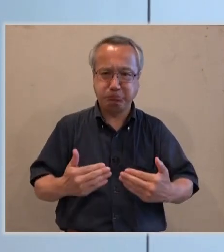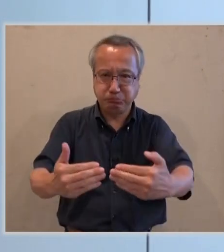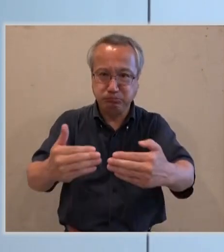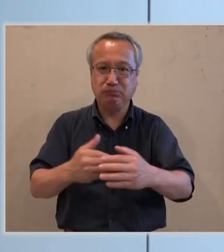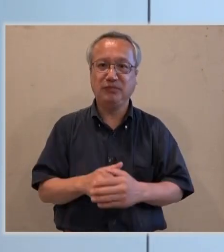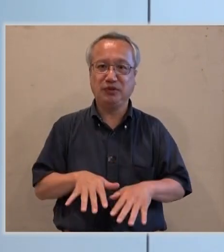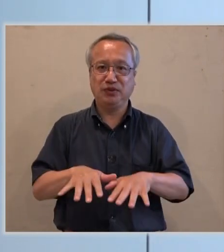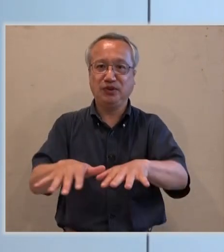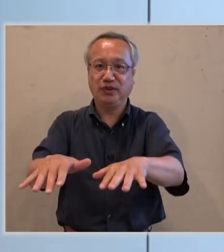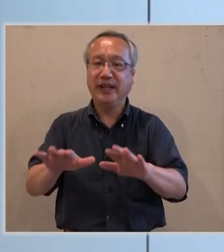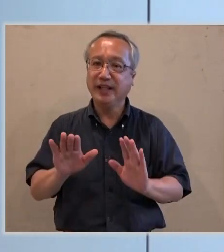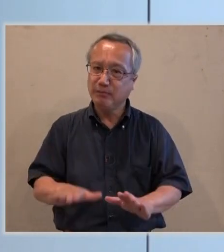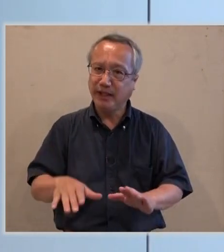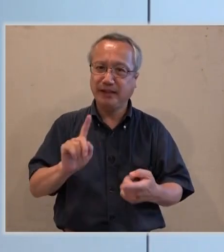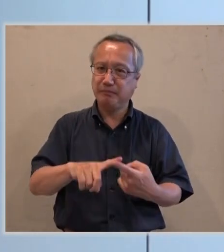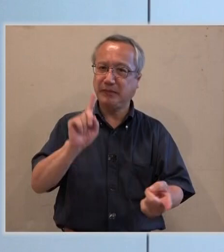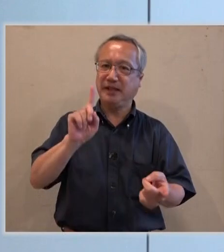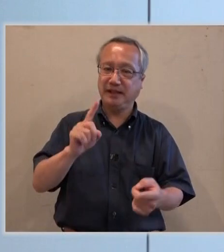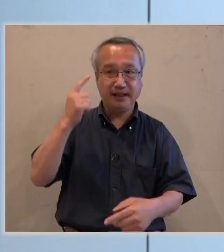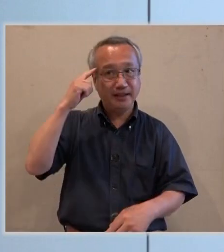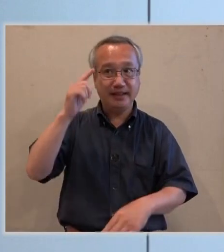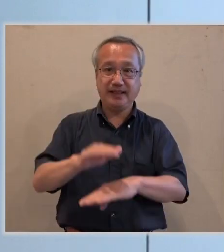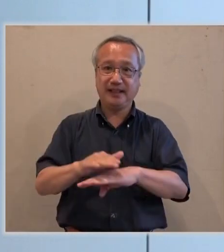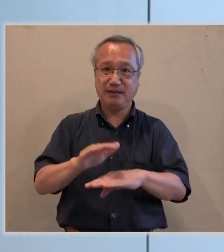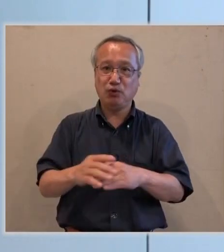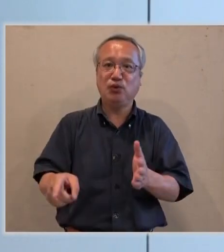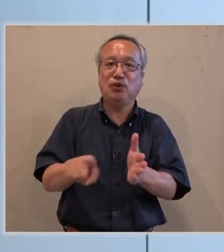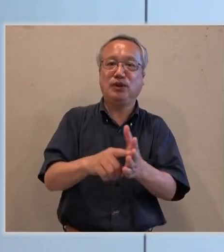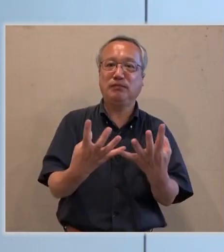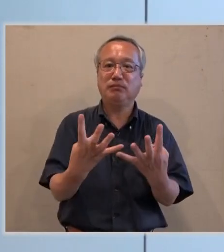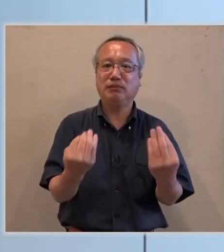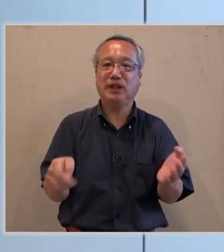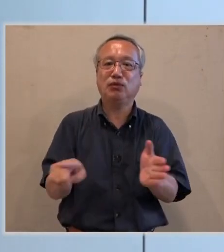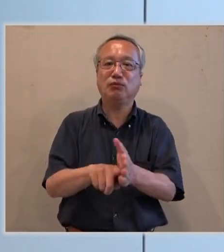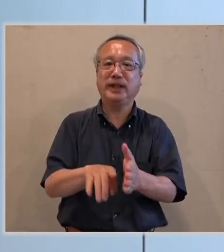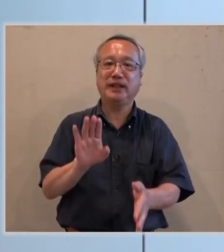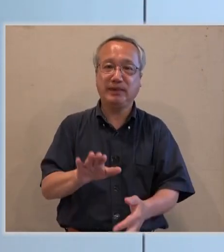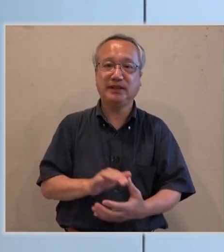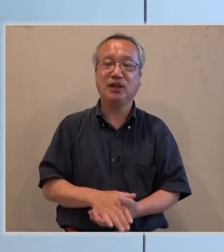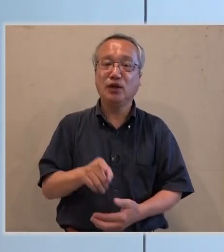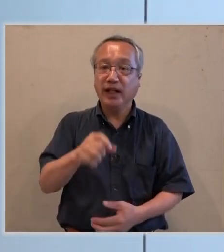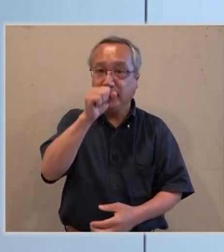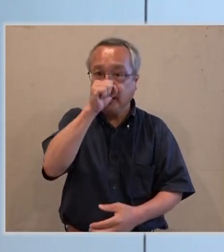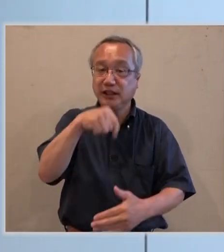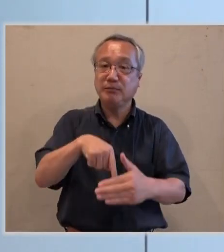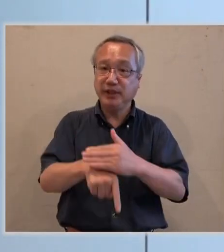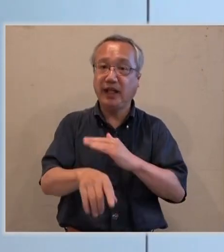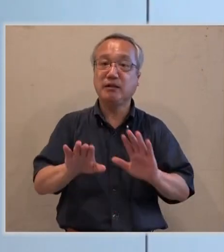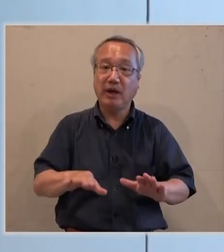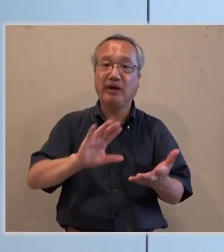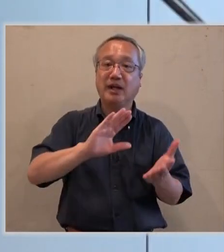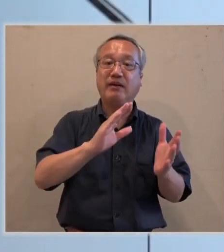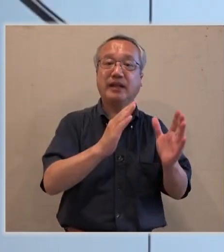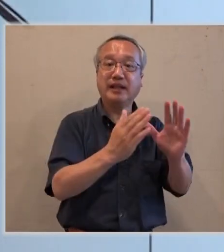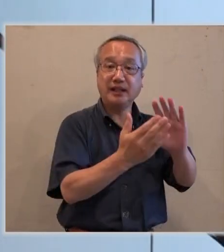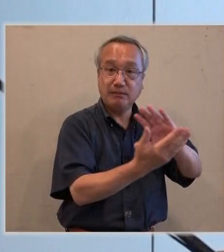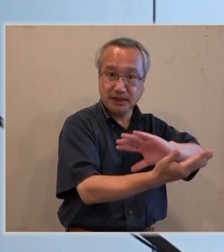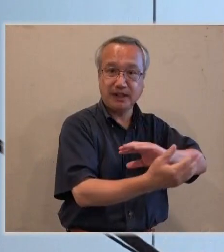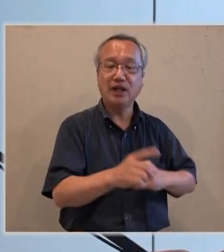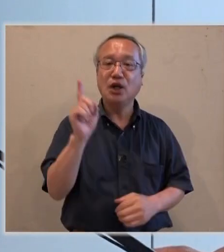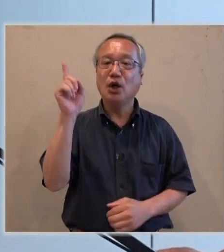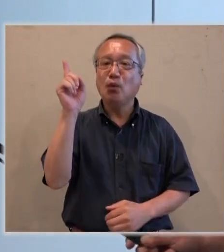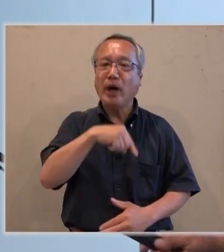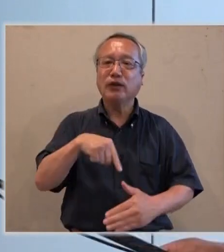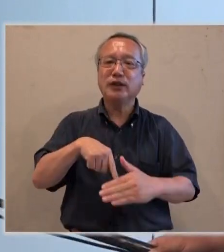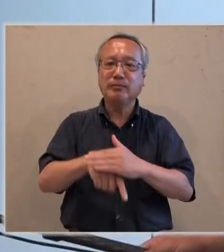ちょっと通用しないかなっていう価値観もたくさん含まれています。そういった部分はいい意味で変わってきてますし、また悪い意味で